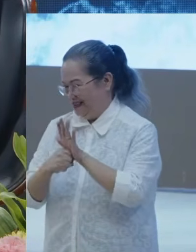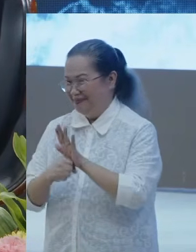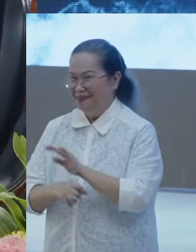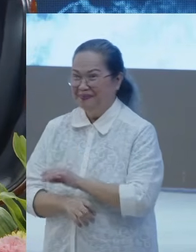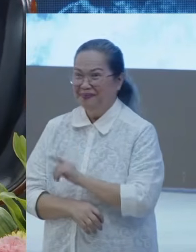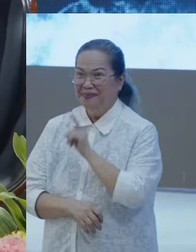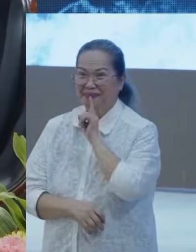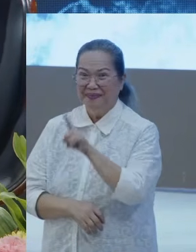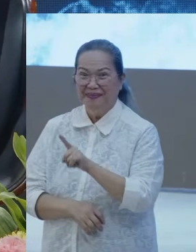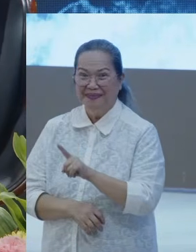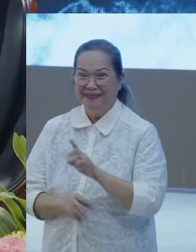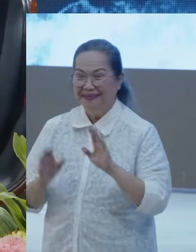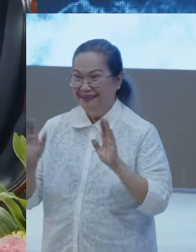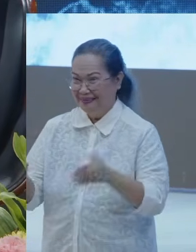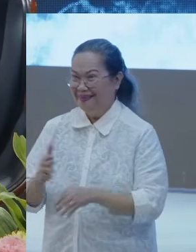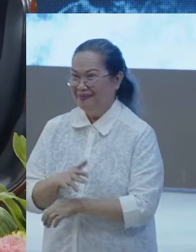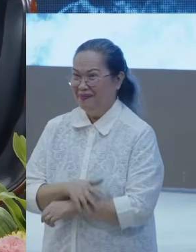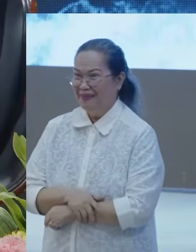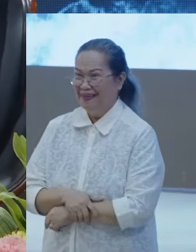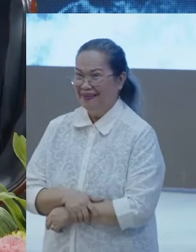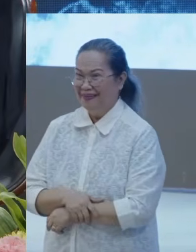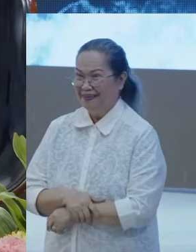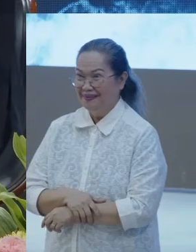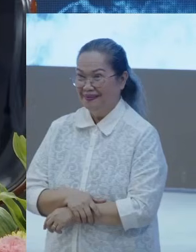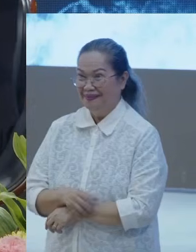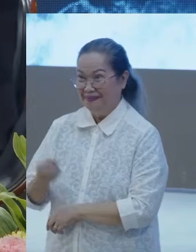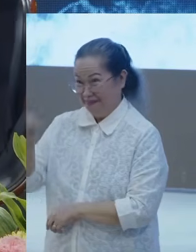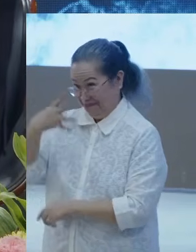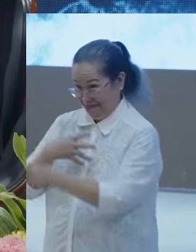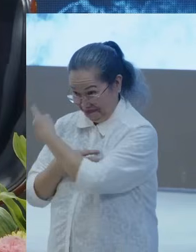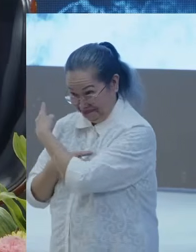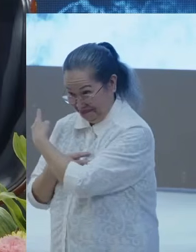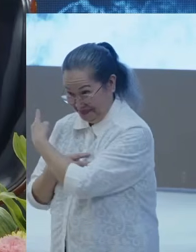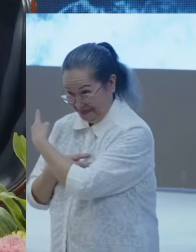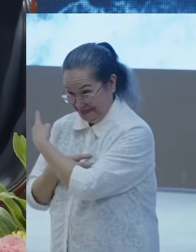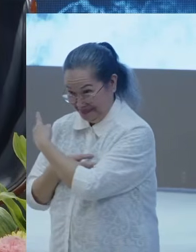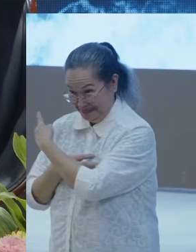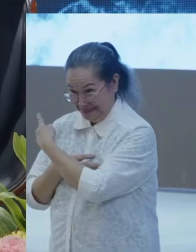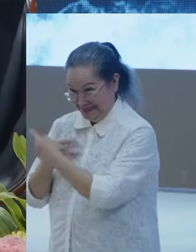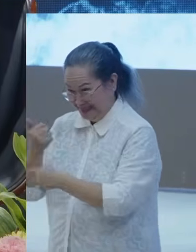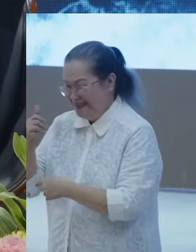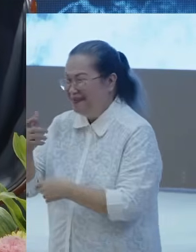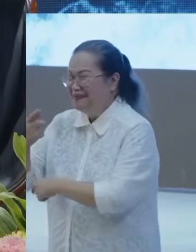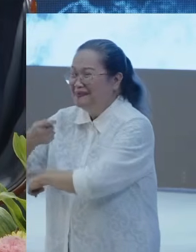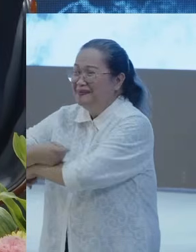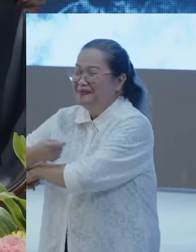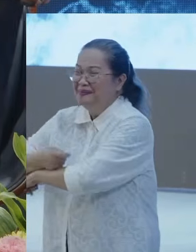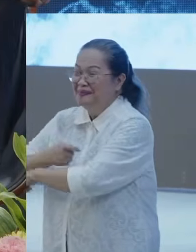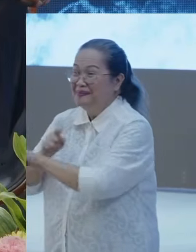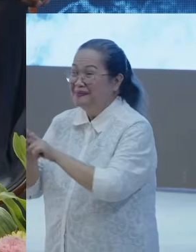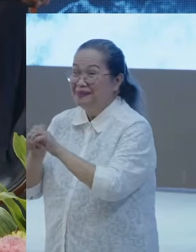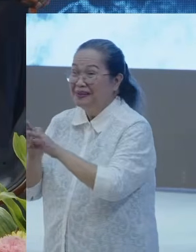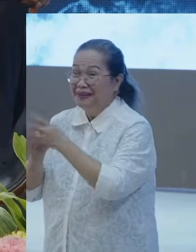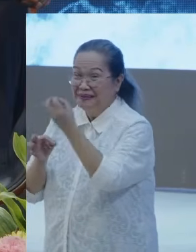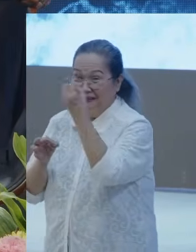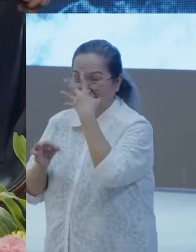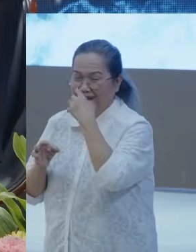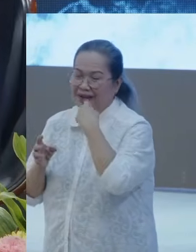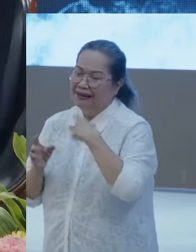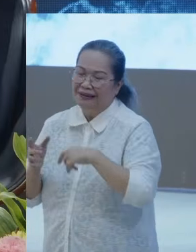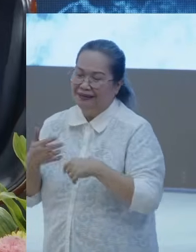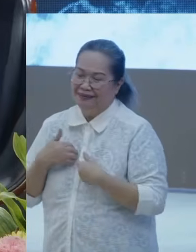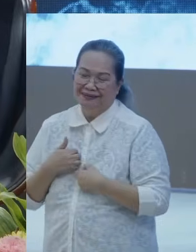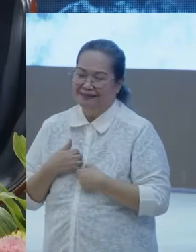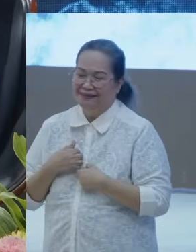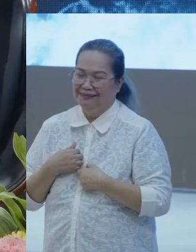yung walang itsura. Kasi kahit kanto po ng lamesa, may itsura eh. Kung wala kang itsura, napakagrabe na